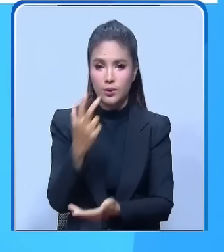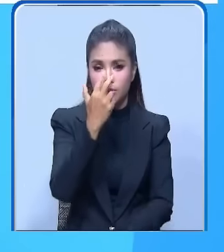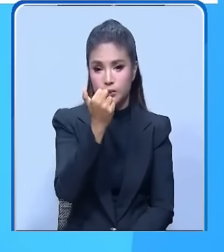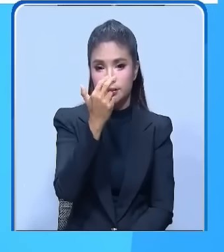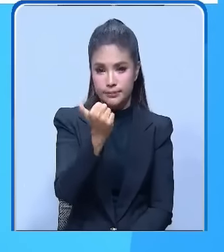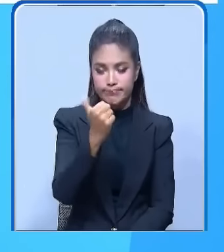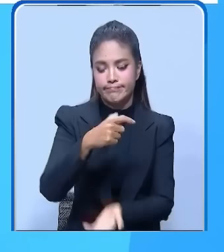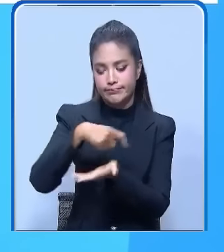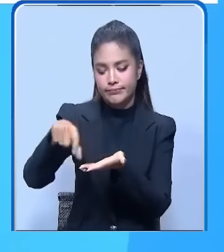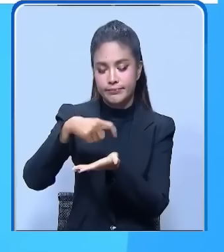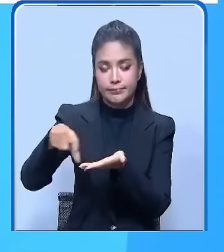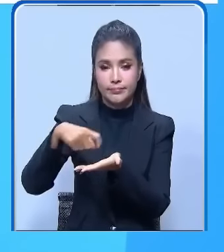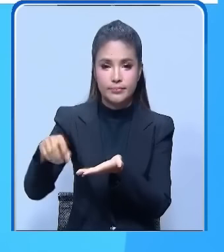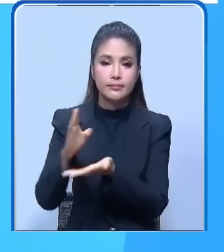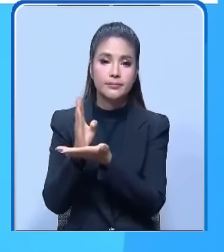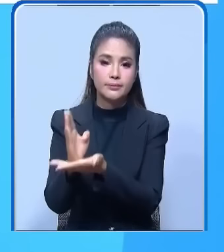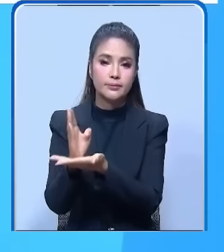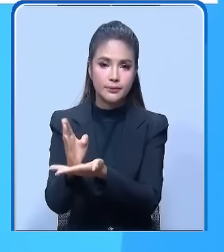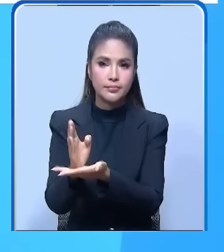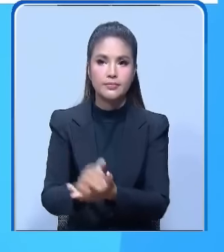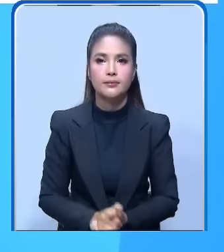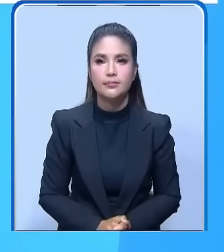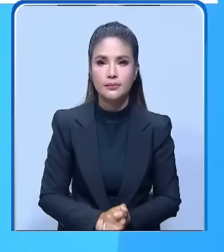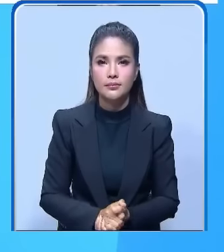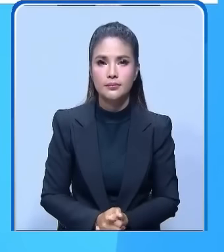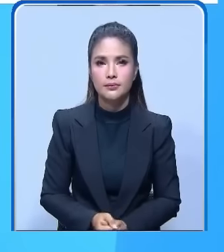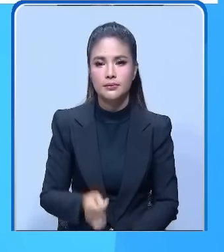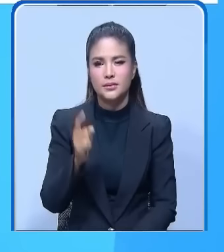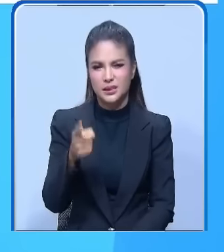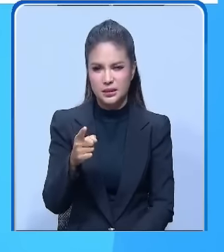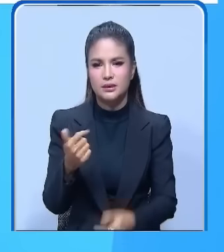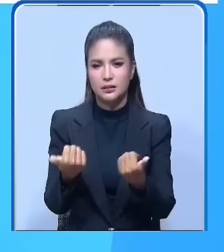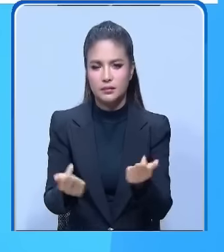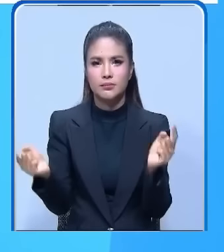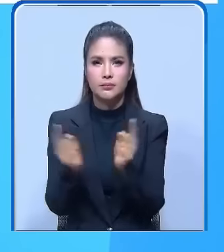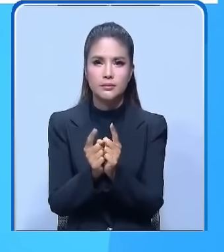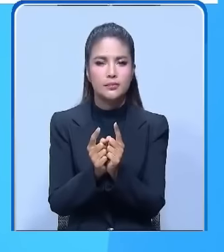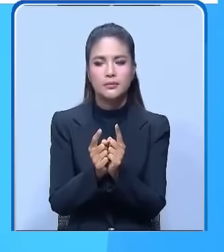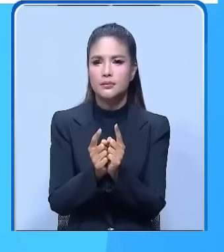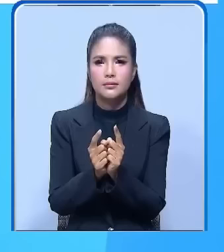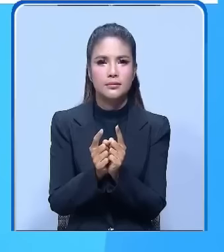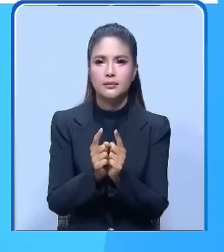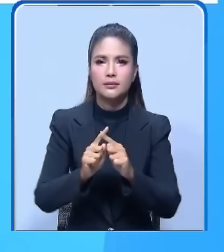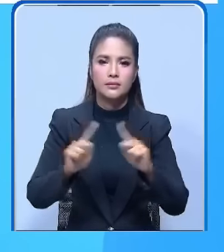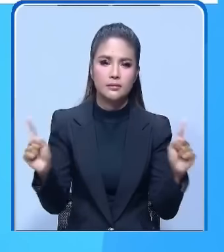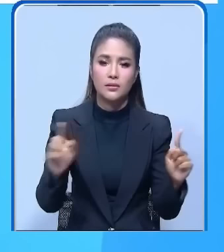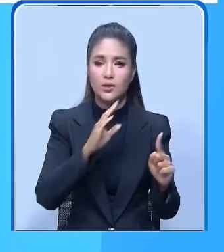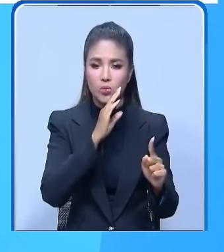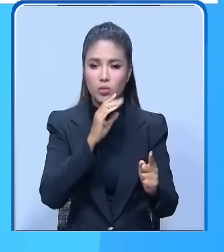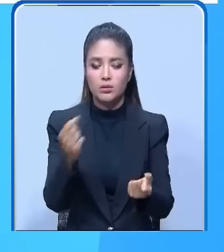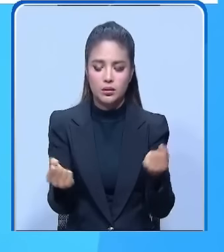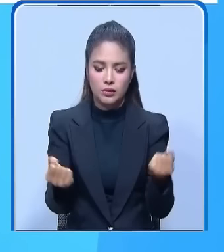แต่ว่าหลายๆคนก็มาพูดกันว่าความจริงเหตุการณ์ที่เกิดขึ้นเนี่ยมันไม่ควรเกิดขึ้นเลยถ้ามีการตรวจสอบสภาพร